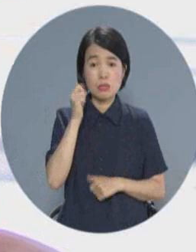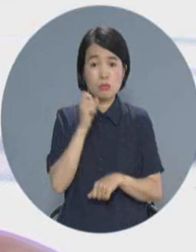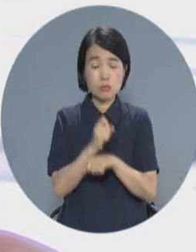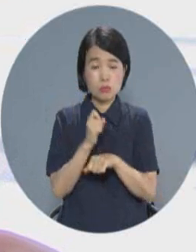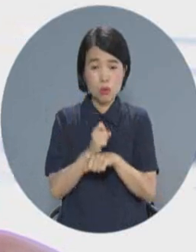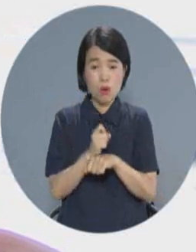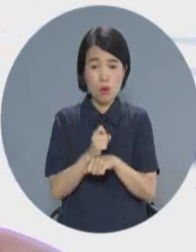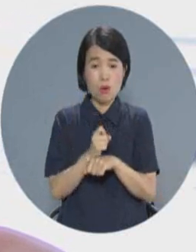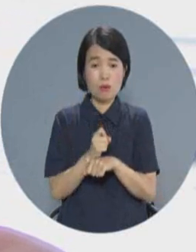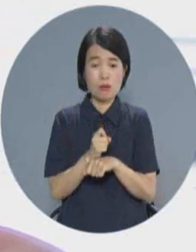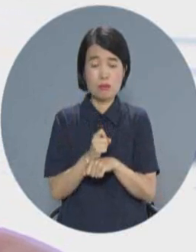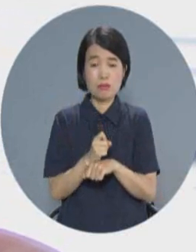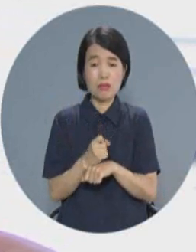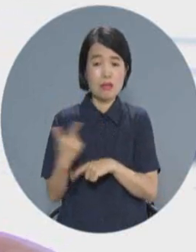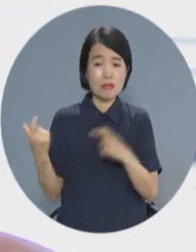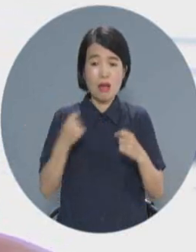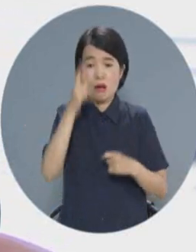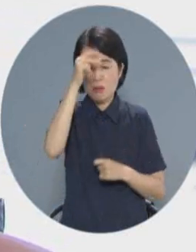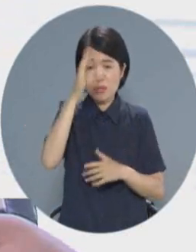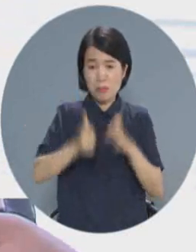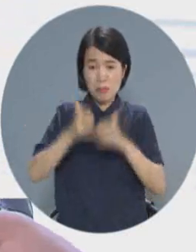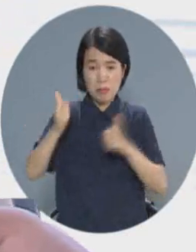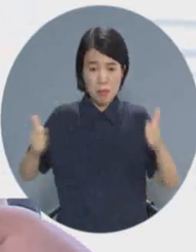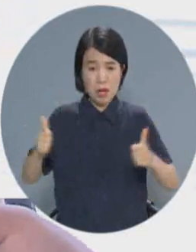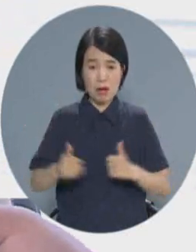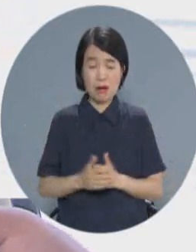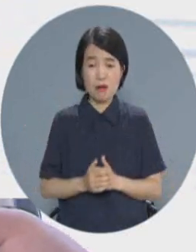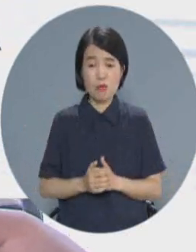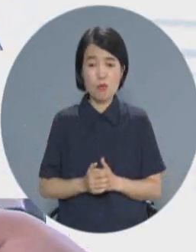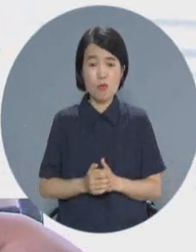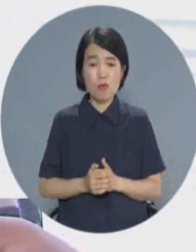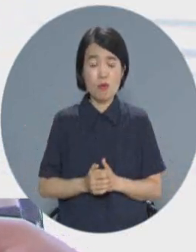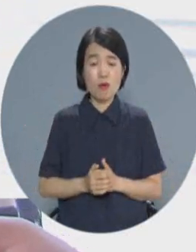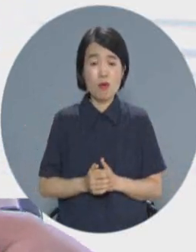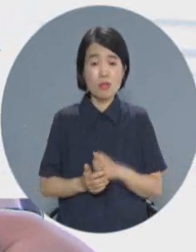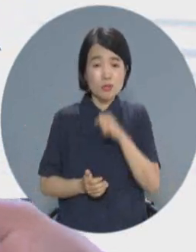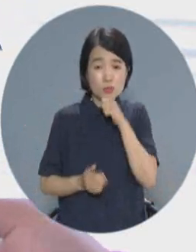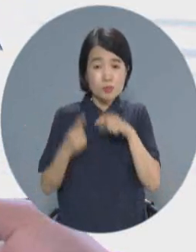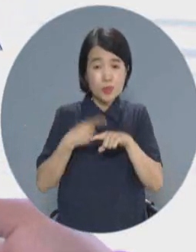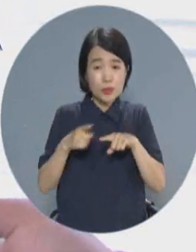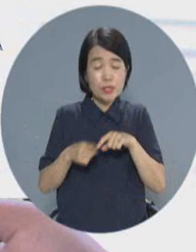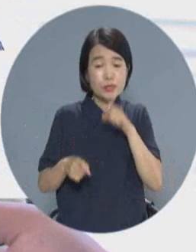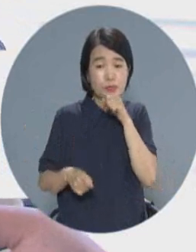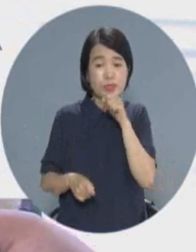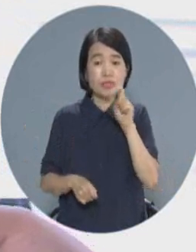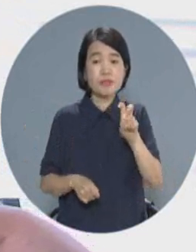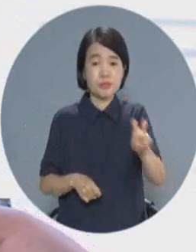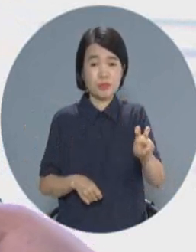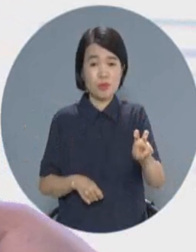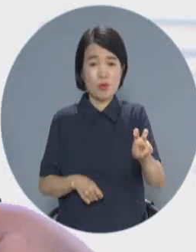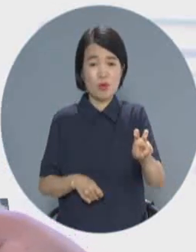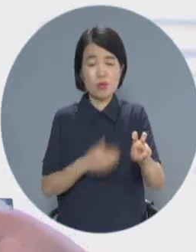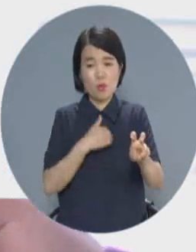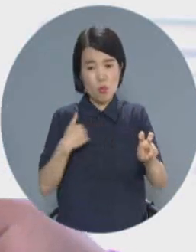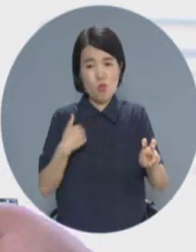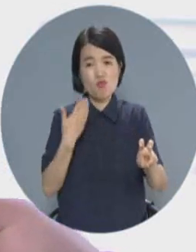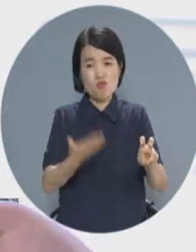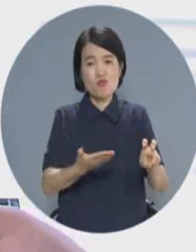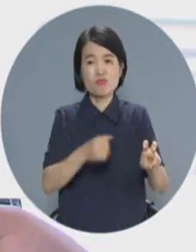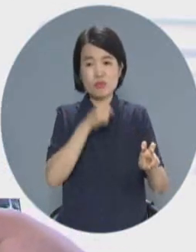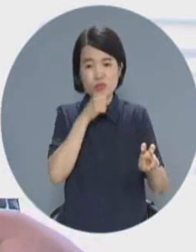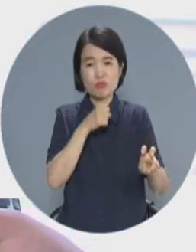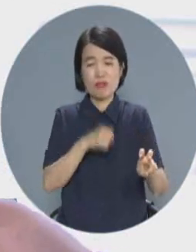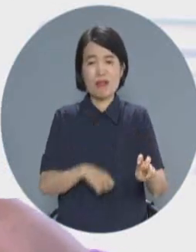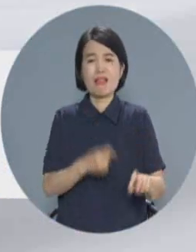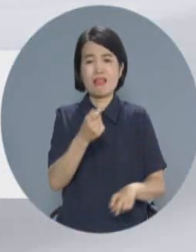데는 전부 검사들 파이고 토탈 점수나 10점, 20점이나 점수 줄 수가 없어. 그것도 최고 많이 준다고